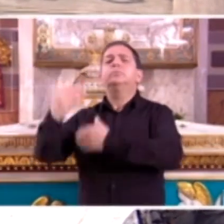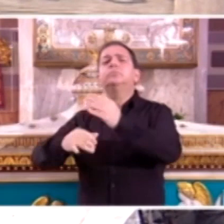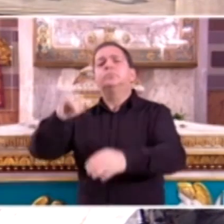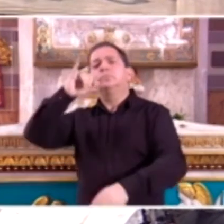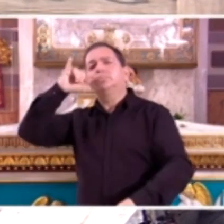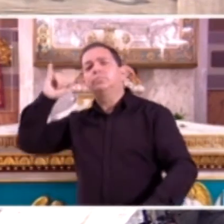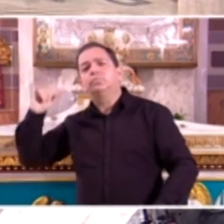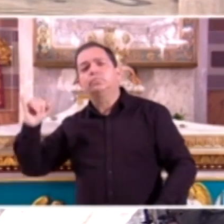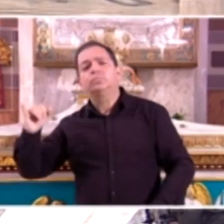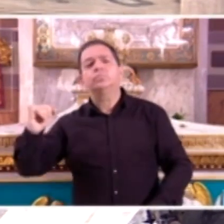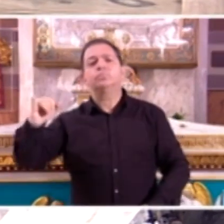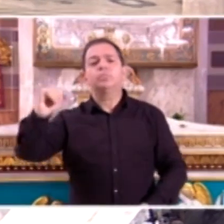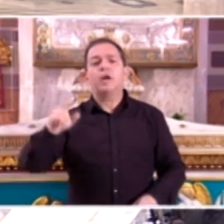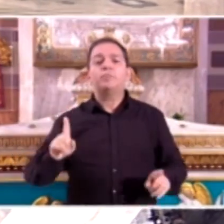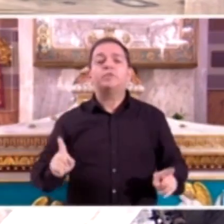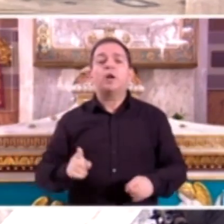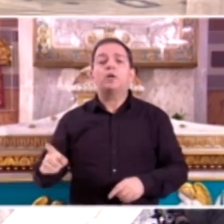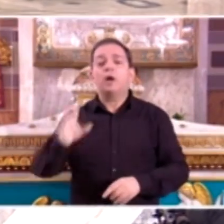αιώνων.